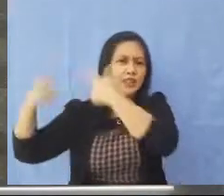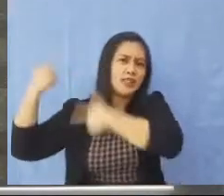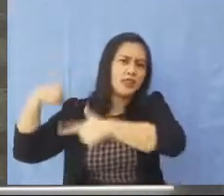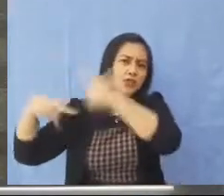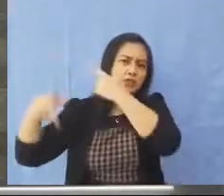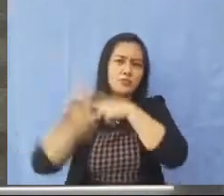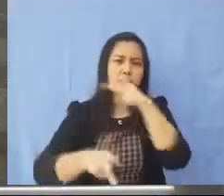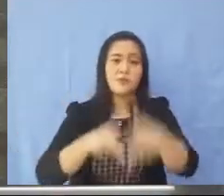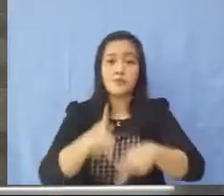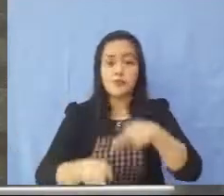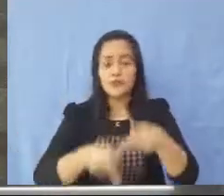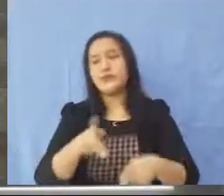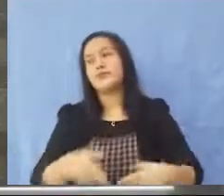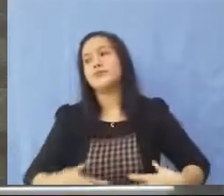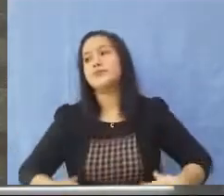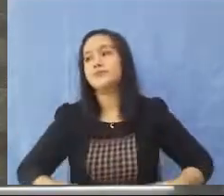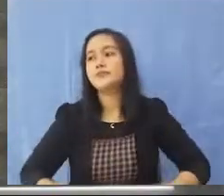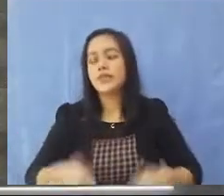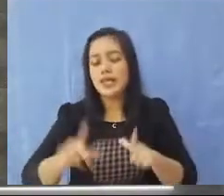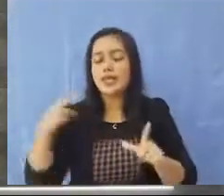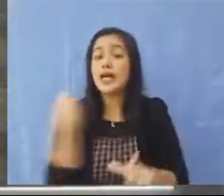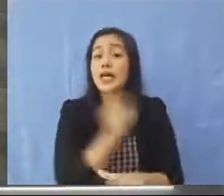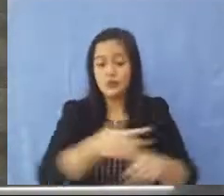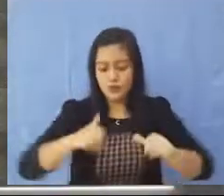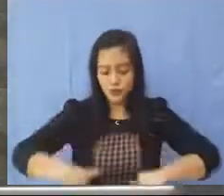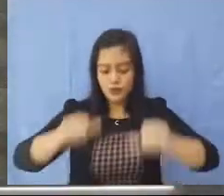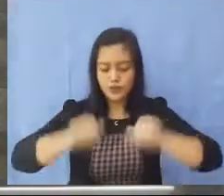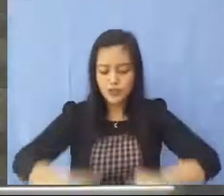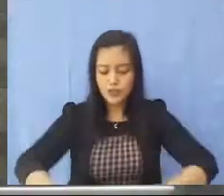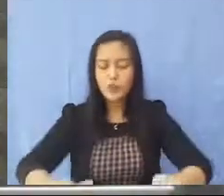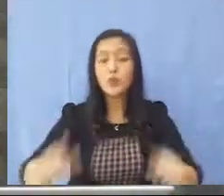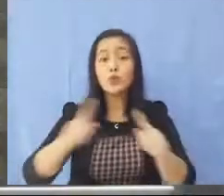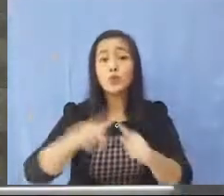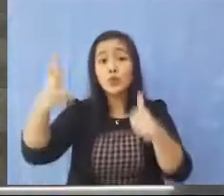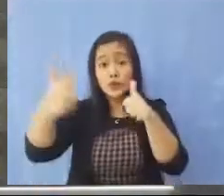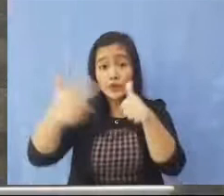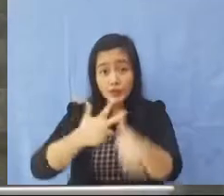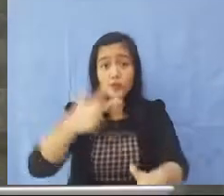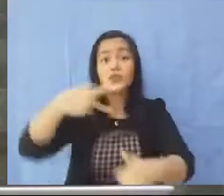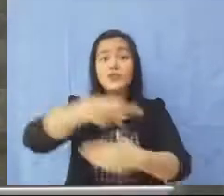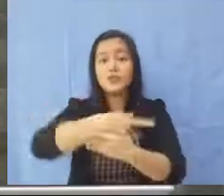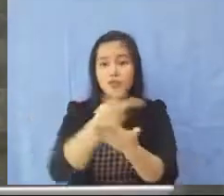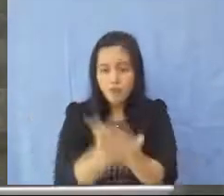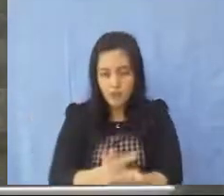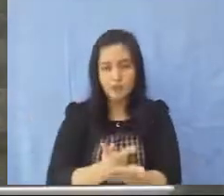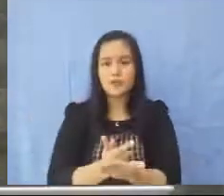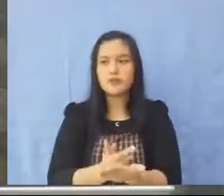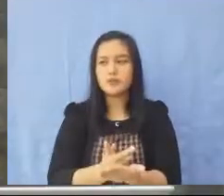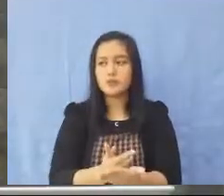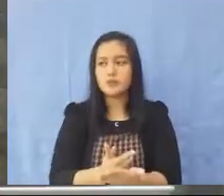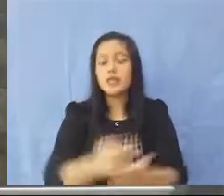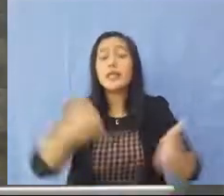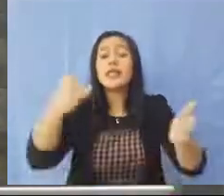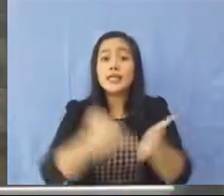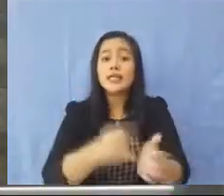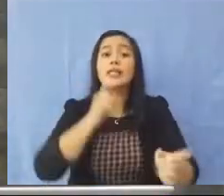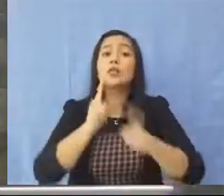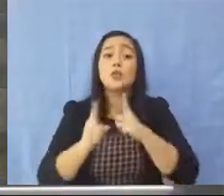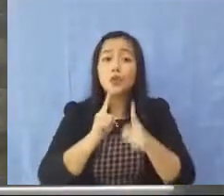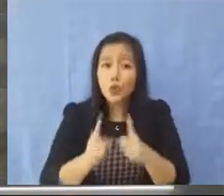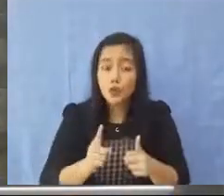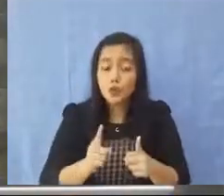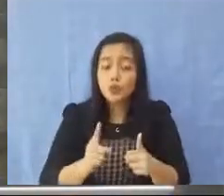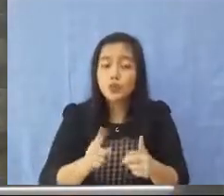Genesis. Okay? The third part naman po mostly ay ito na po ay tumutukoy sa history ng tinatawag